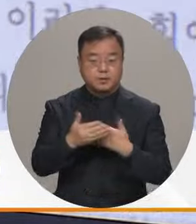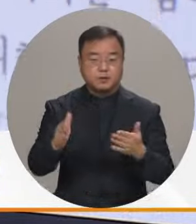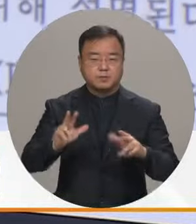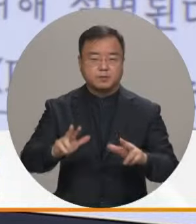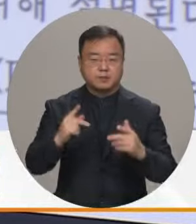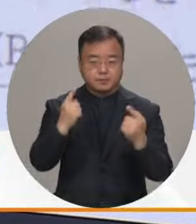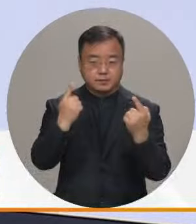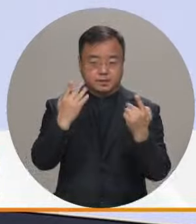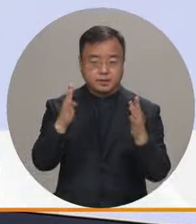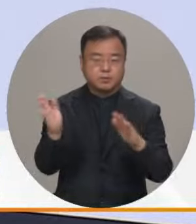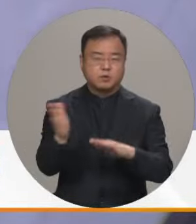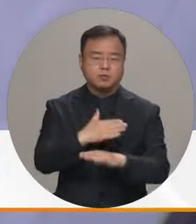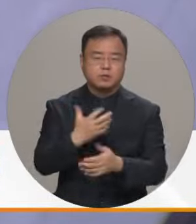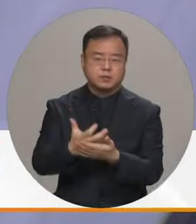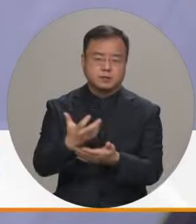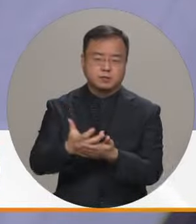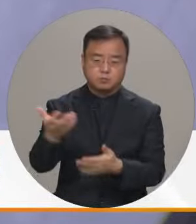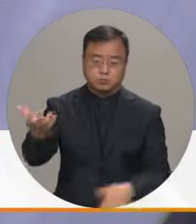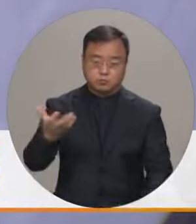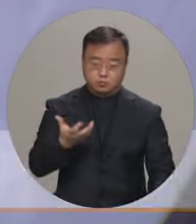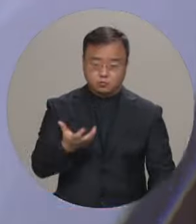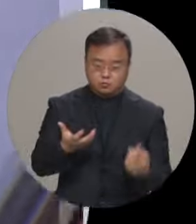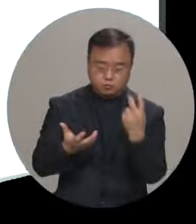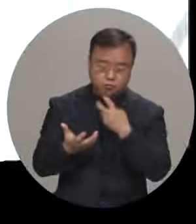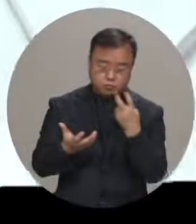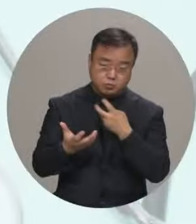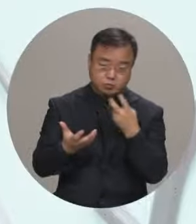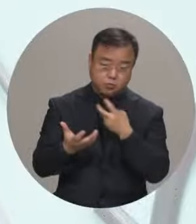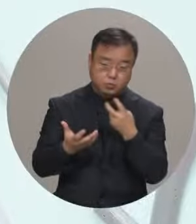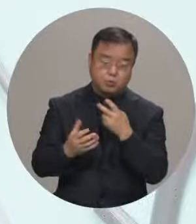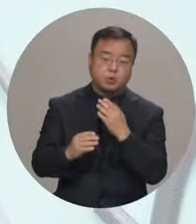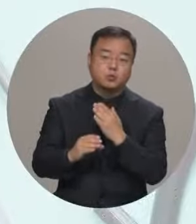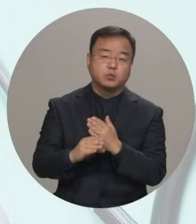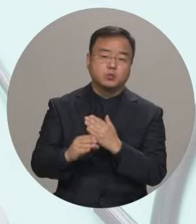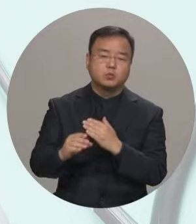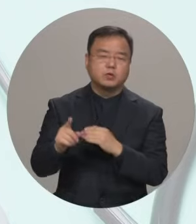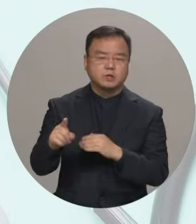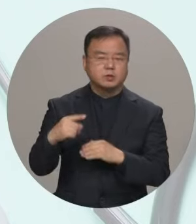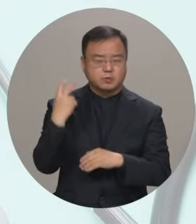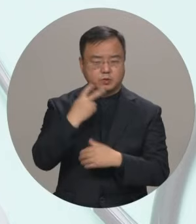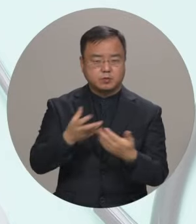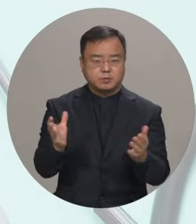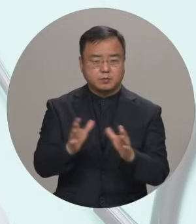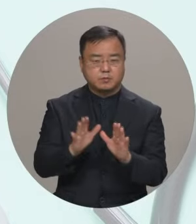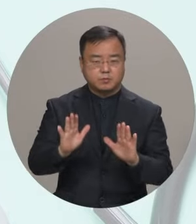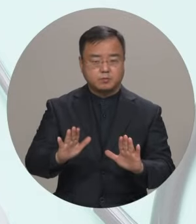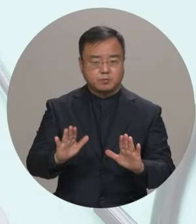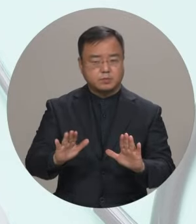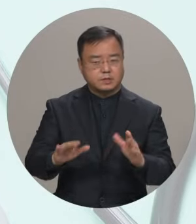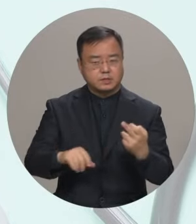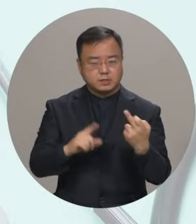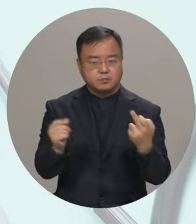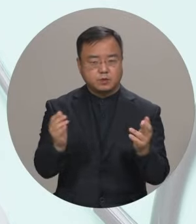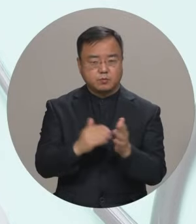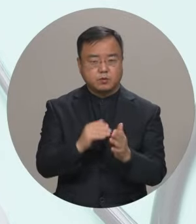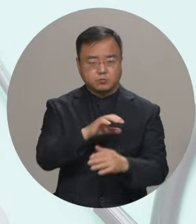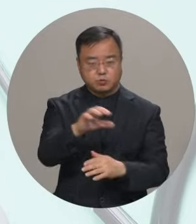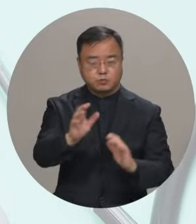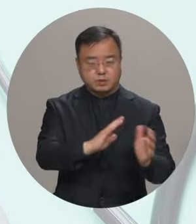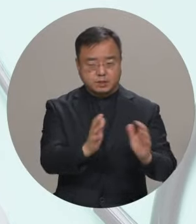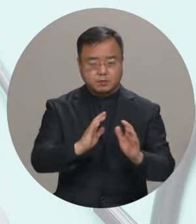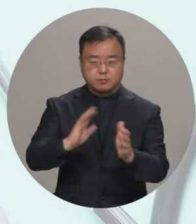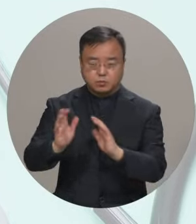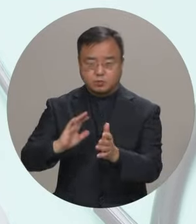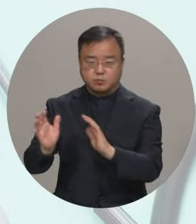대학으로부터 제출받은 자료를 검토하고 있습니다 점검단은 다음달까지 권 담야 대학별 현장 실사